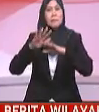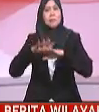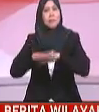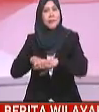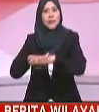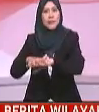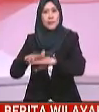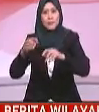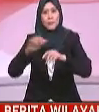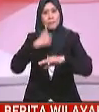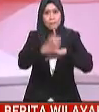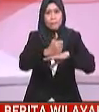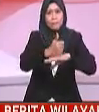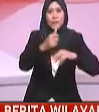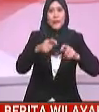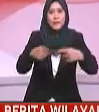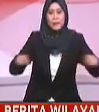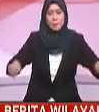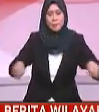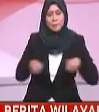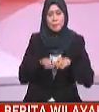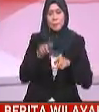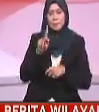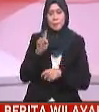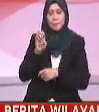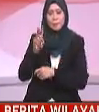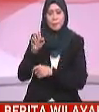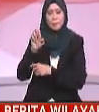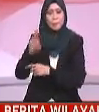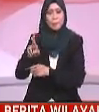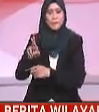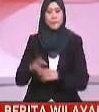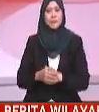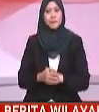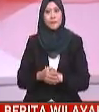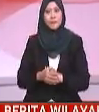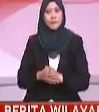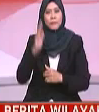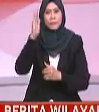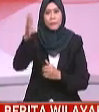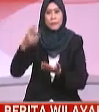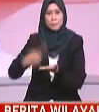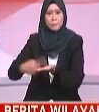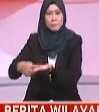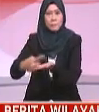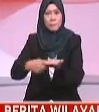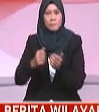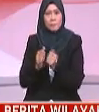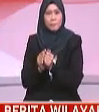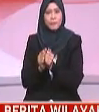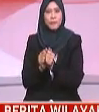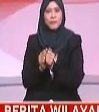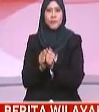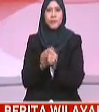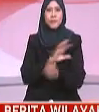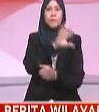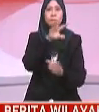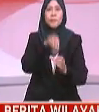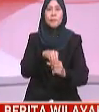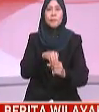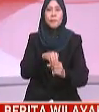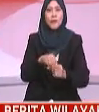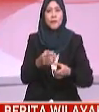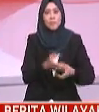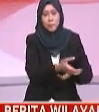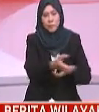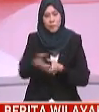sekitar kawasan Tasik Kenyir. Akan panggil buat satu perbincangan dengan pihak yang terlibat,